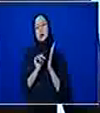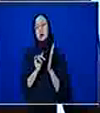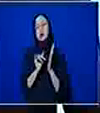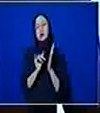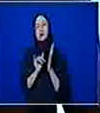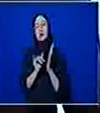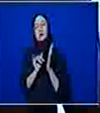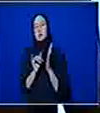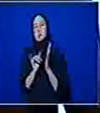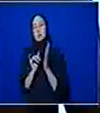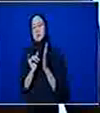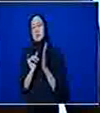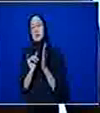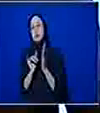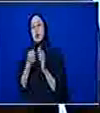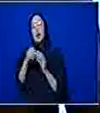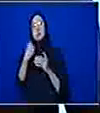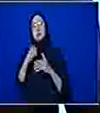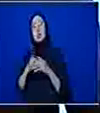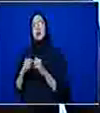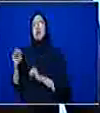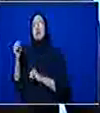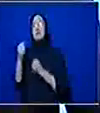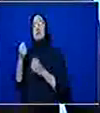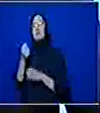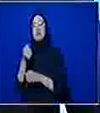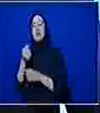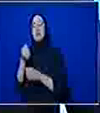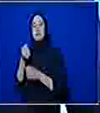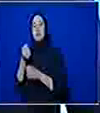membatasi kemampuan nelayan kecil untuk